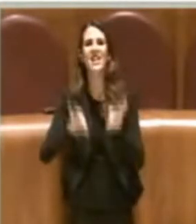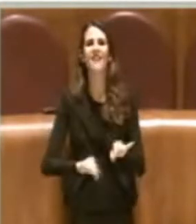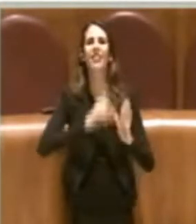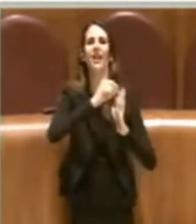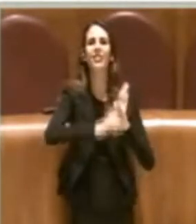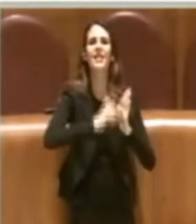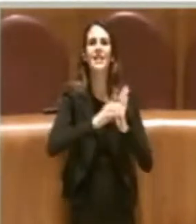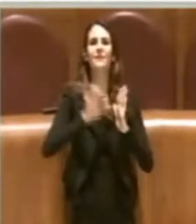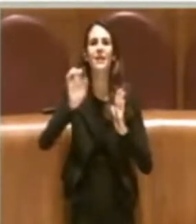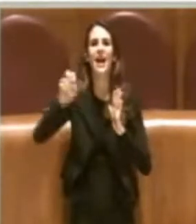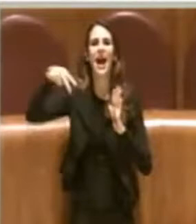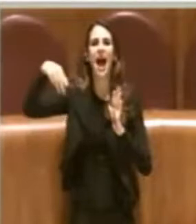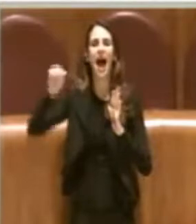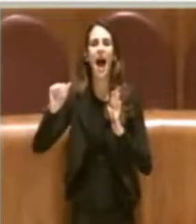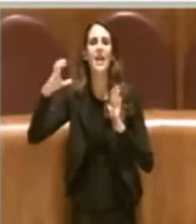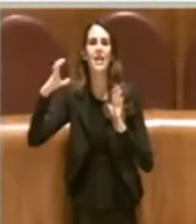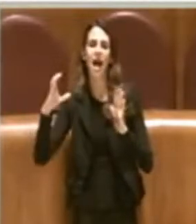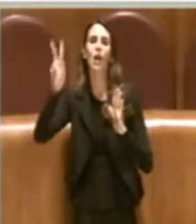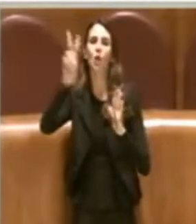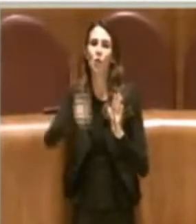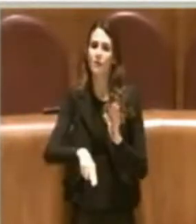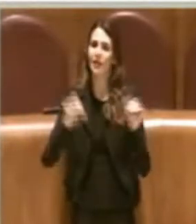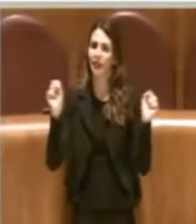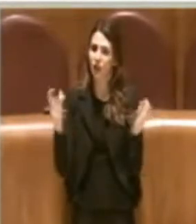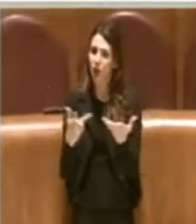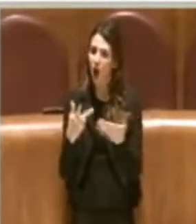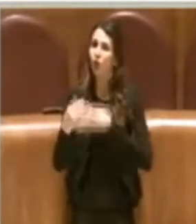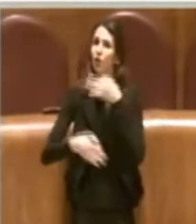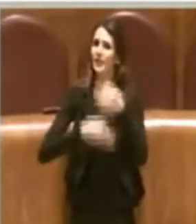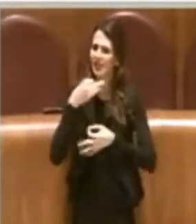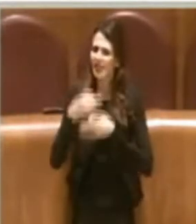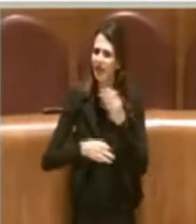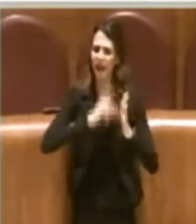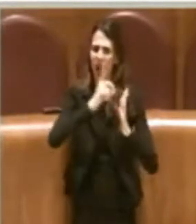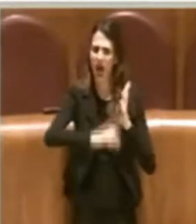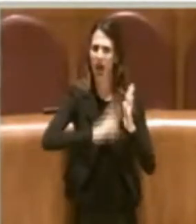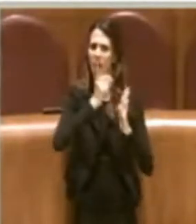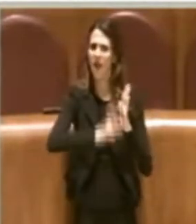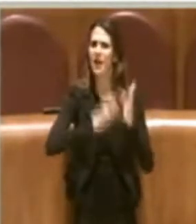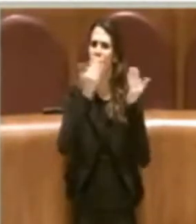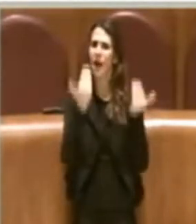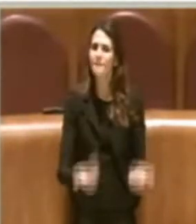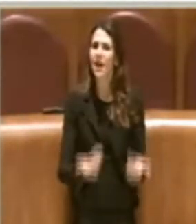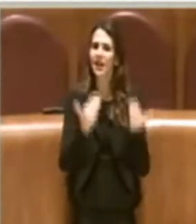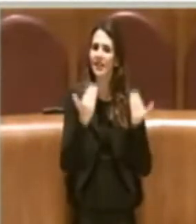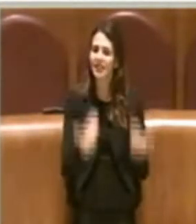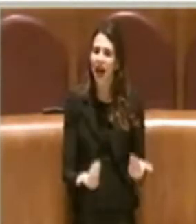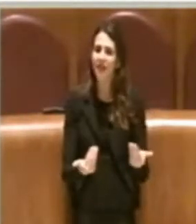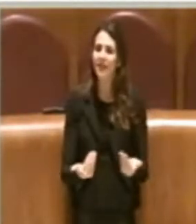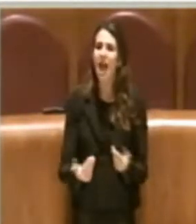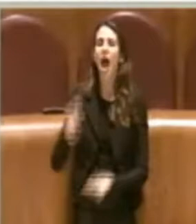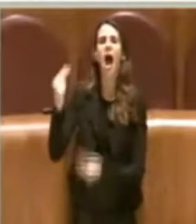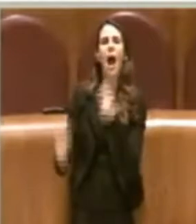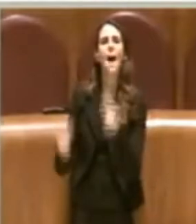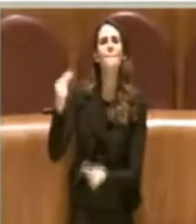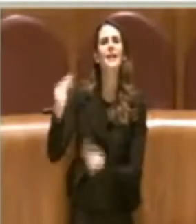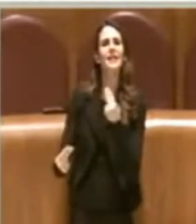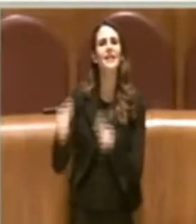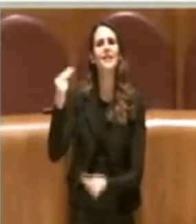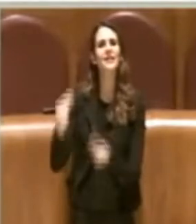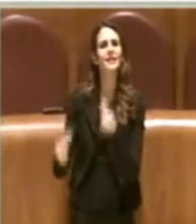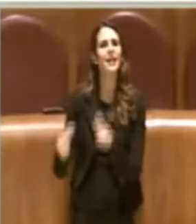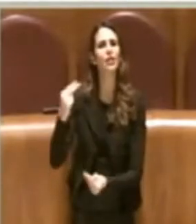nel 2018, quindi una delibera anche molto pesante, che chiede conto all'amministrazione proprio